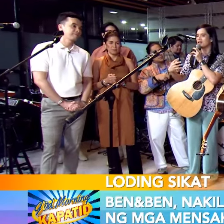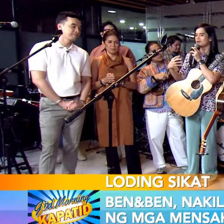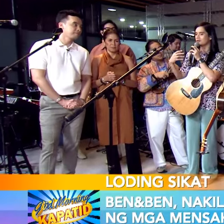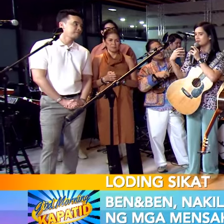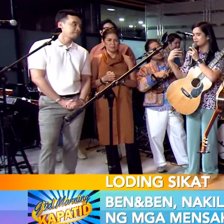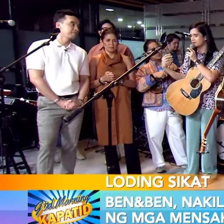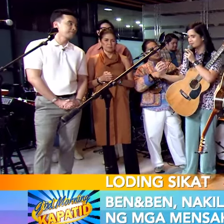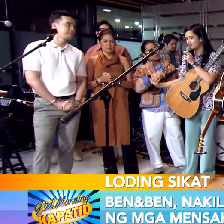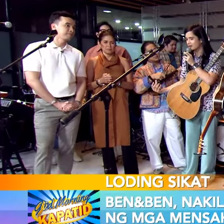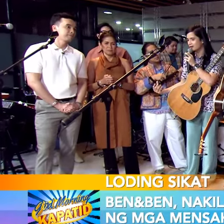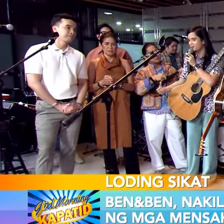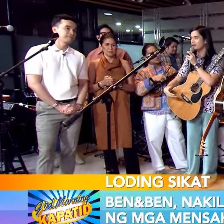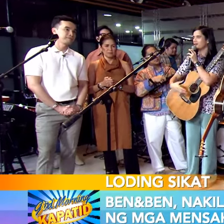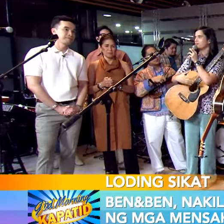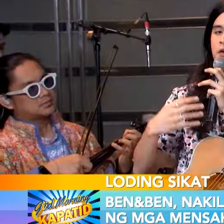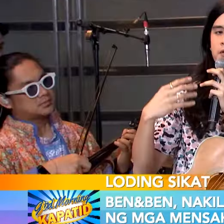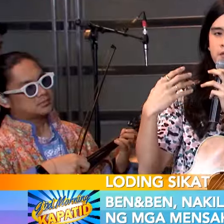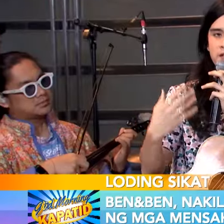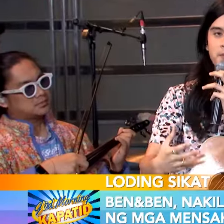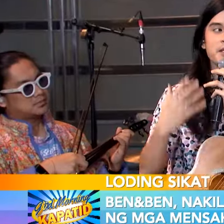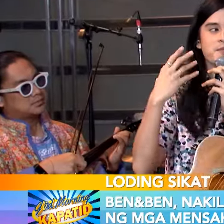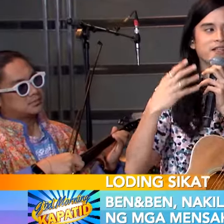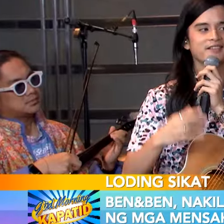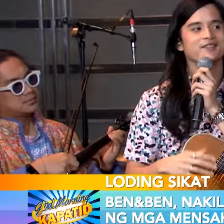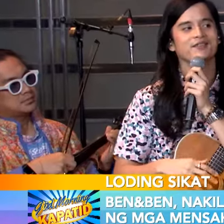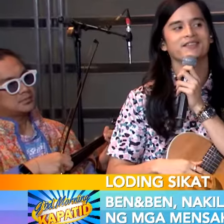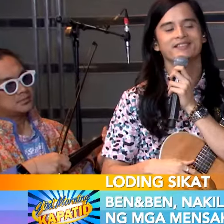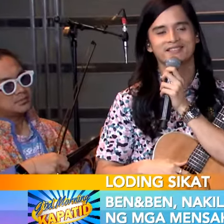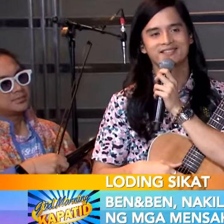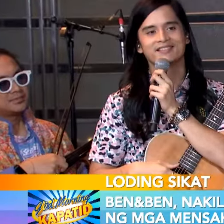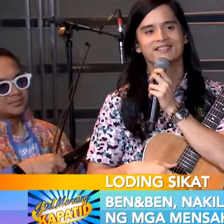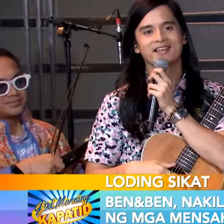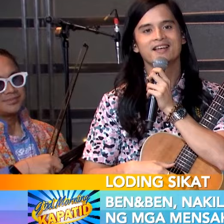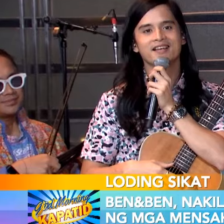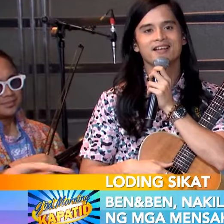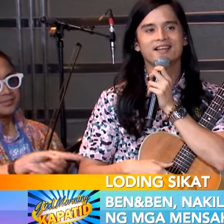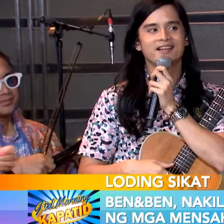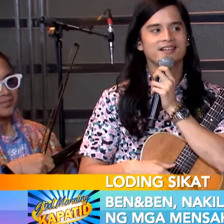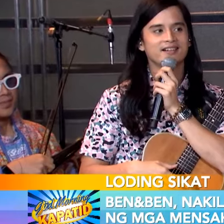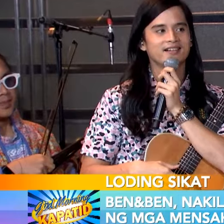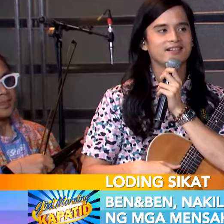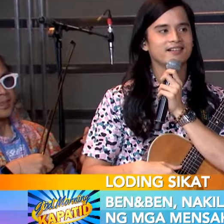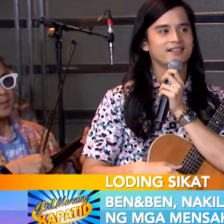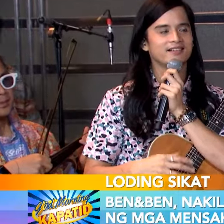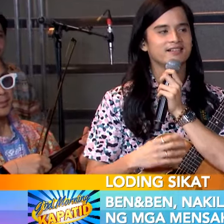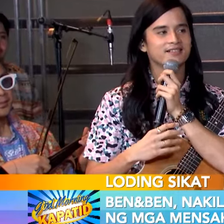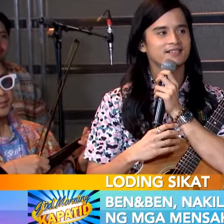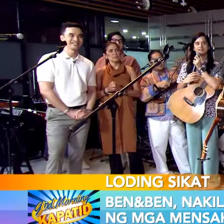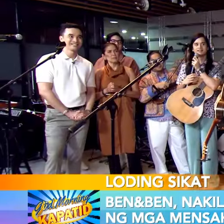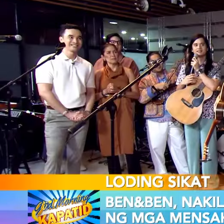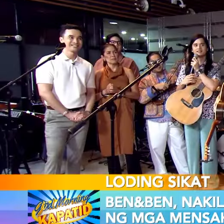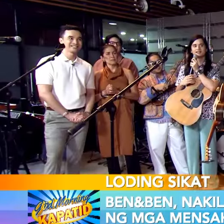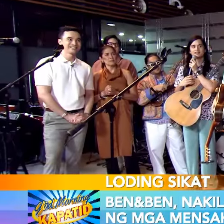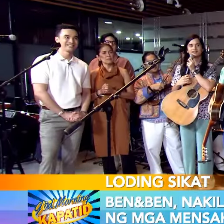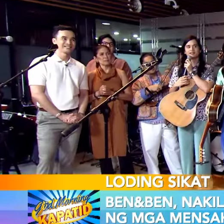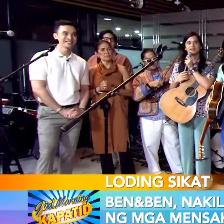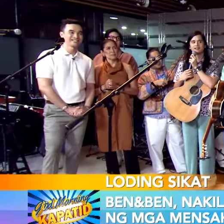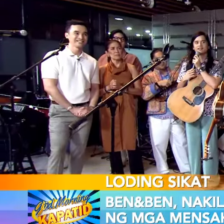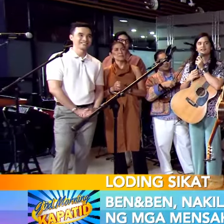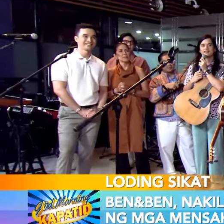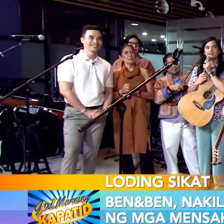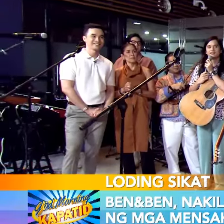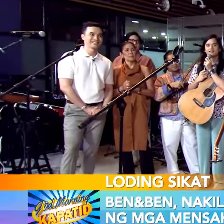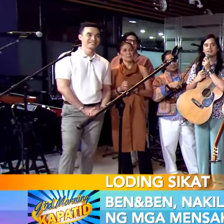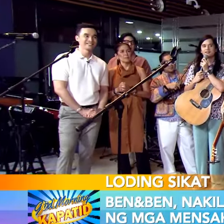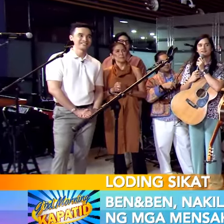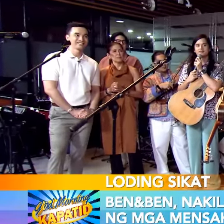na totoong kami, pero iba naman. So, yun. Tsaka, kakaiba sa inyo, number one, two, three, may